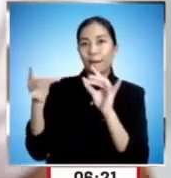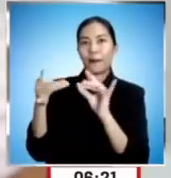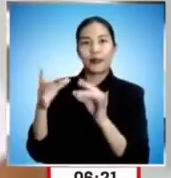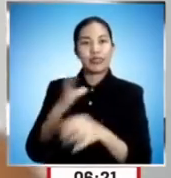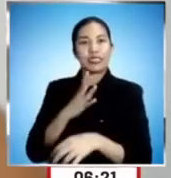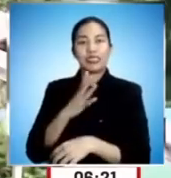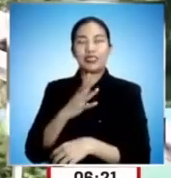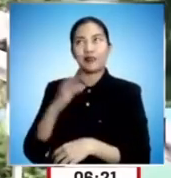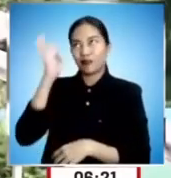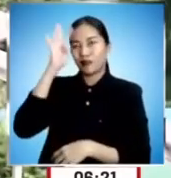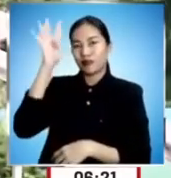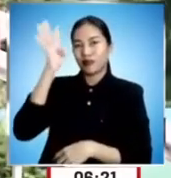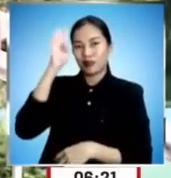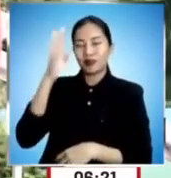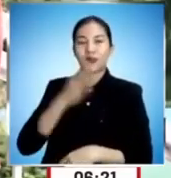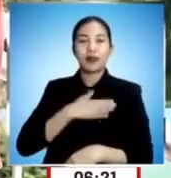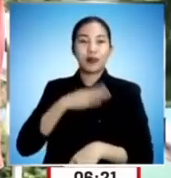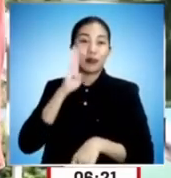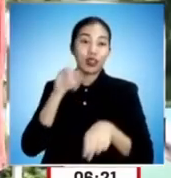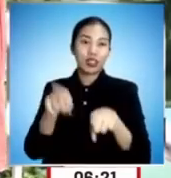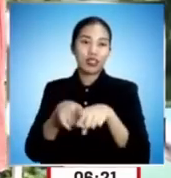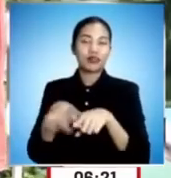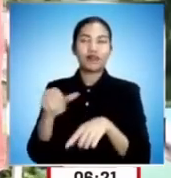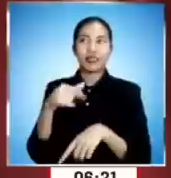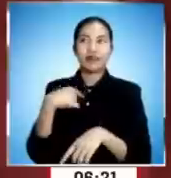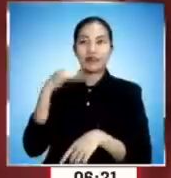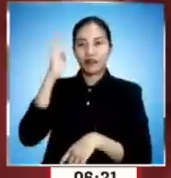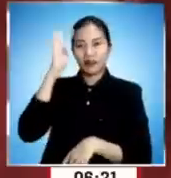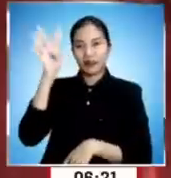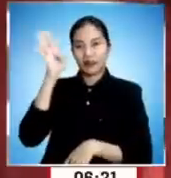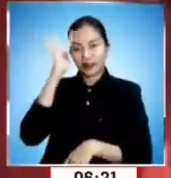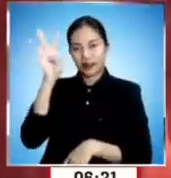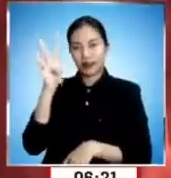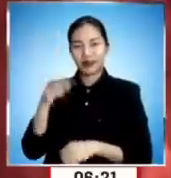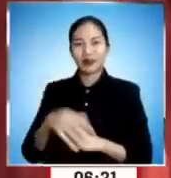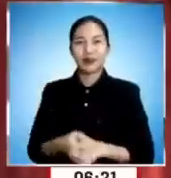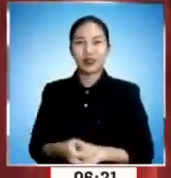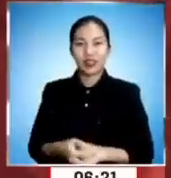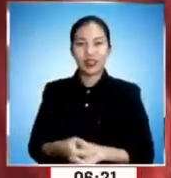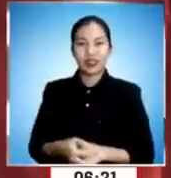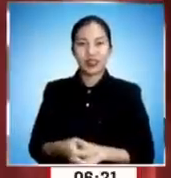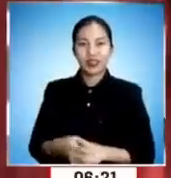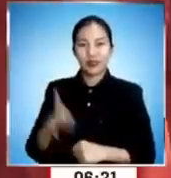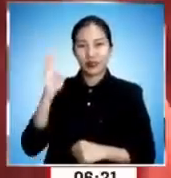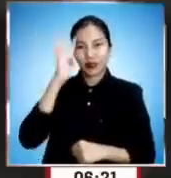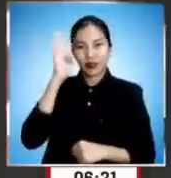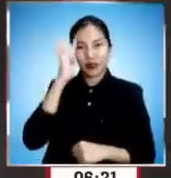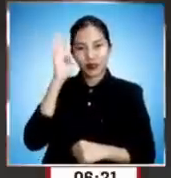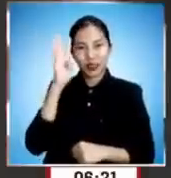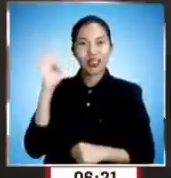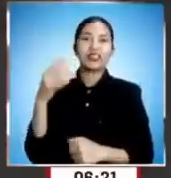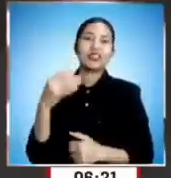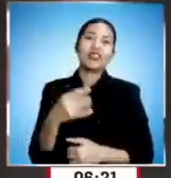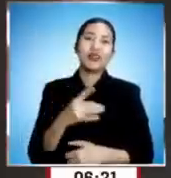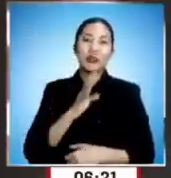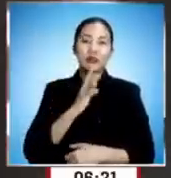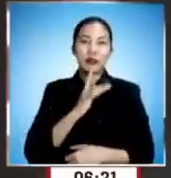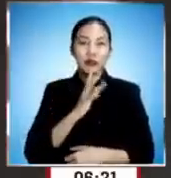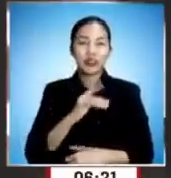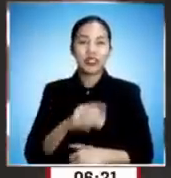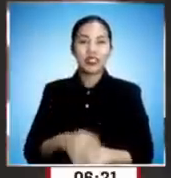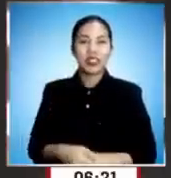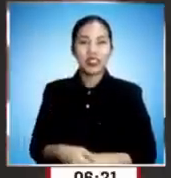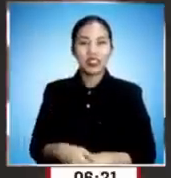ng content. So parang gagawin ko, just go with the flow. Doon ako magka-come up sa isip ko yung mga lines. Walang iyakan, mga